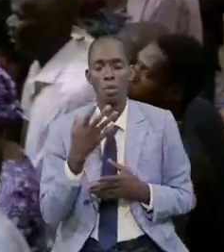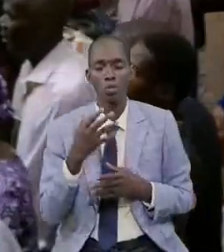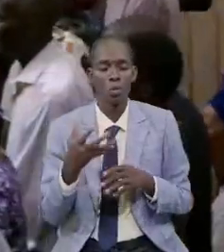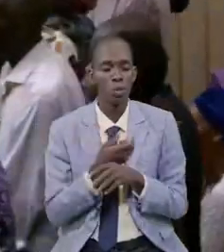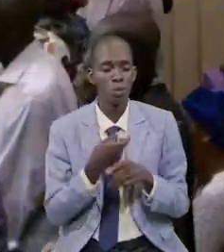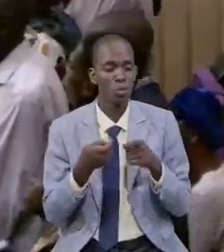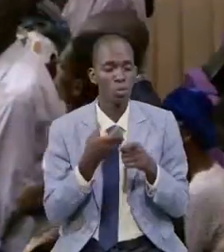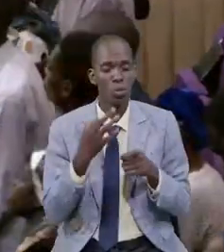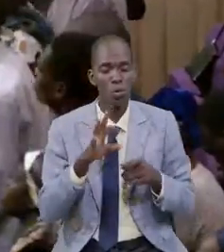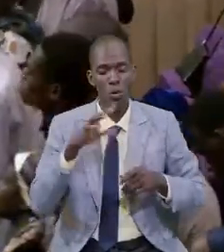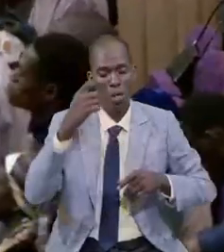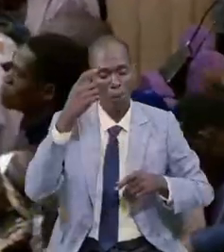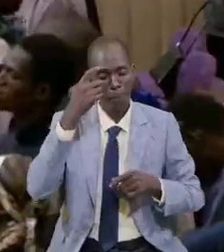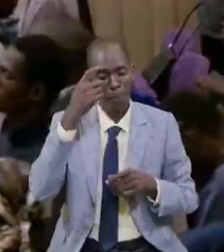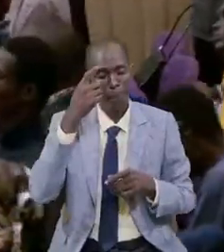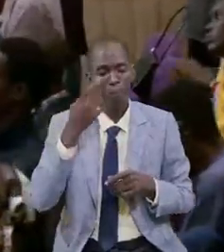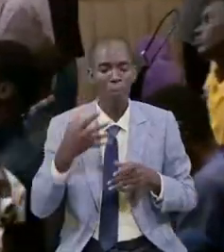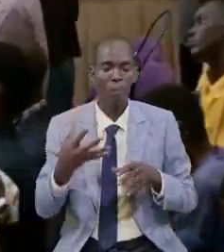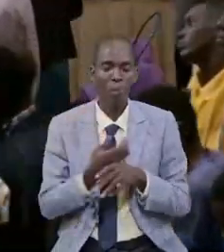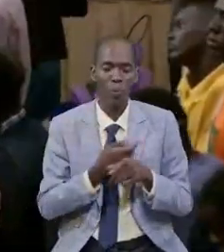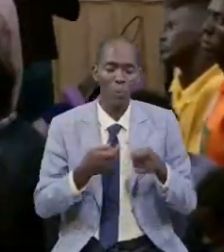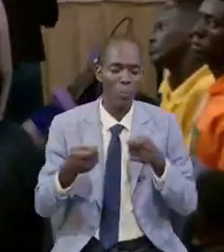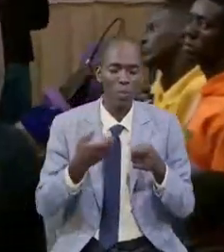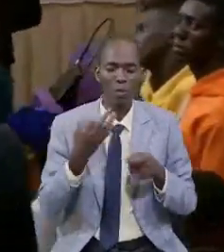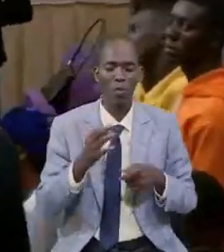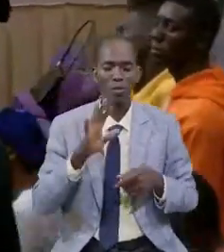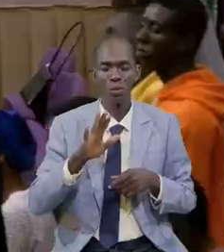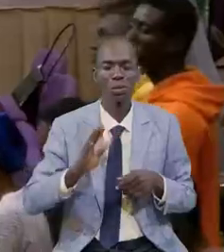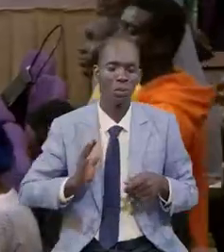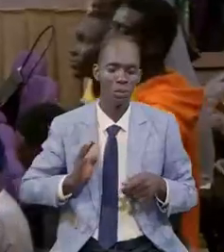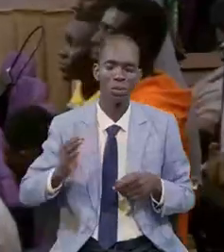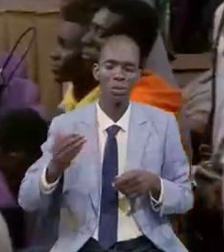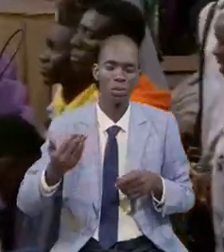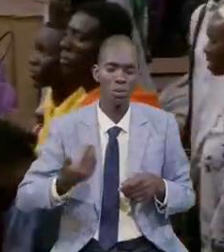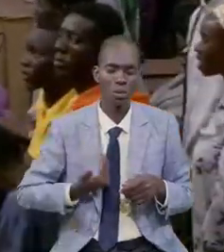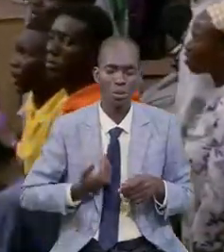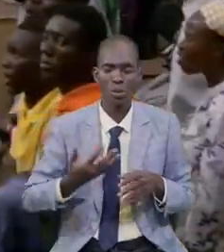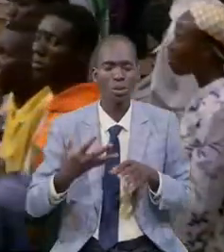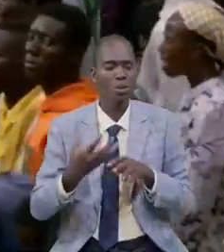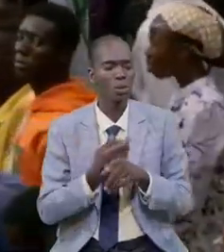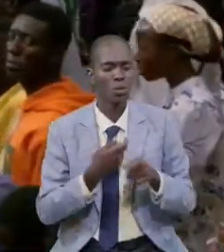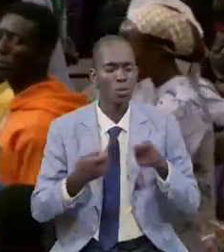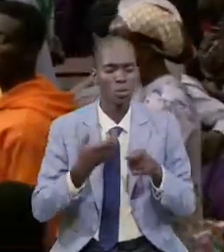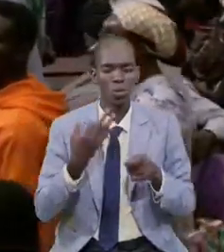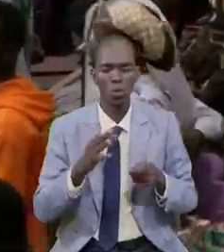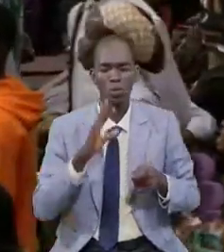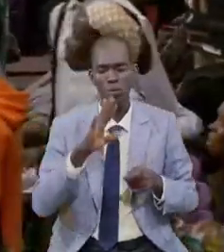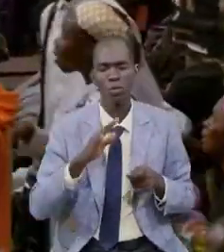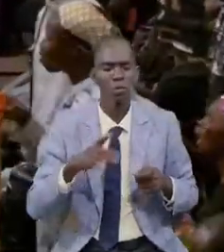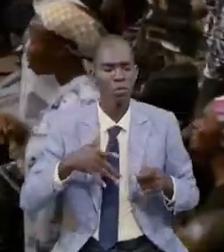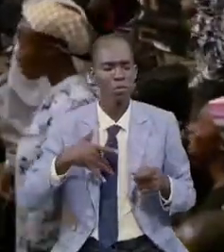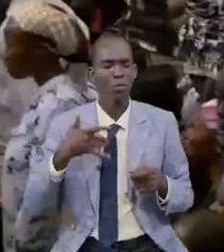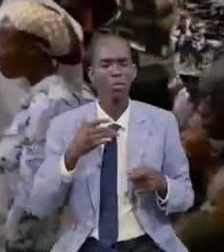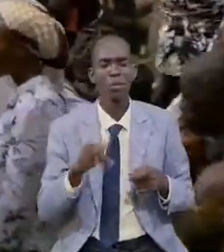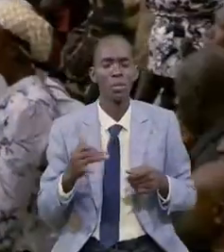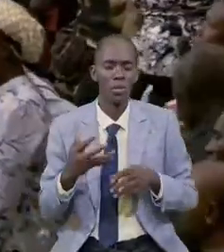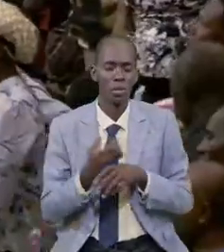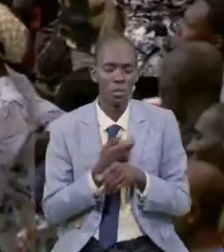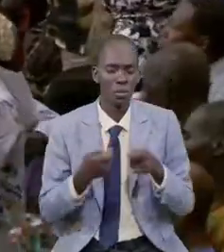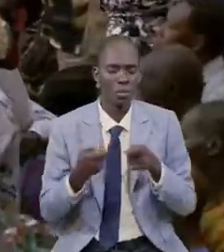votre pensée, de votre âme, de votre esprit, de vos émotions, de